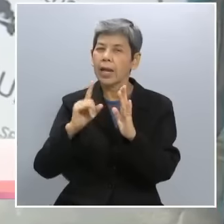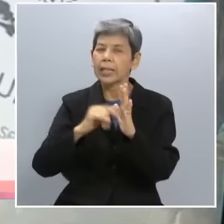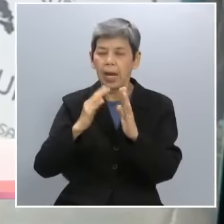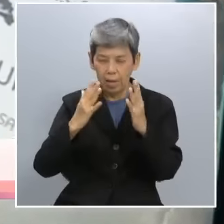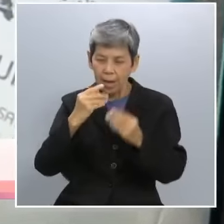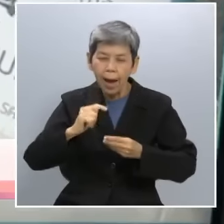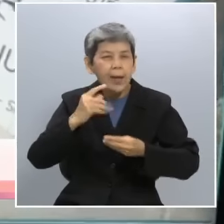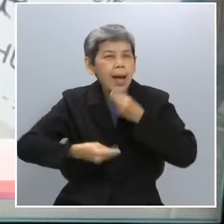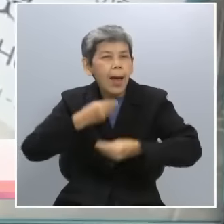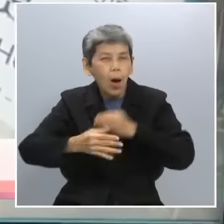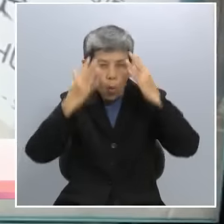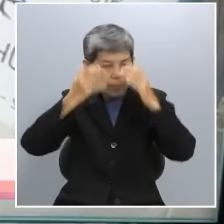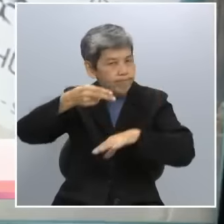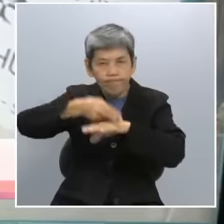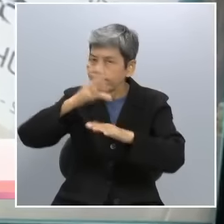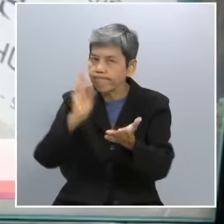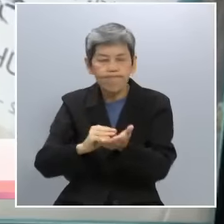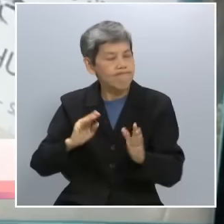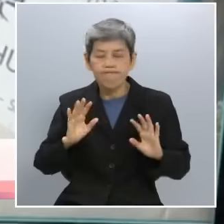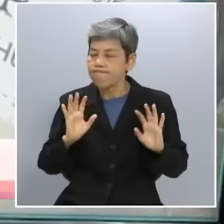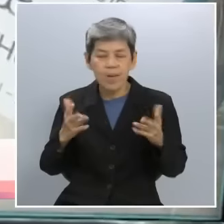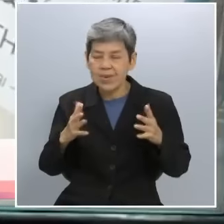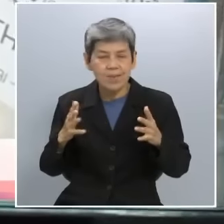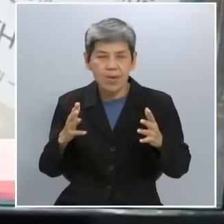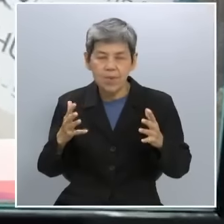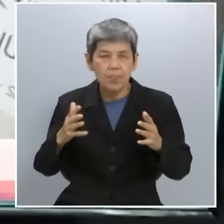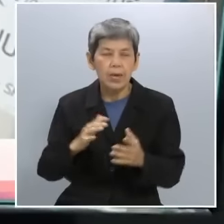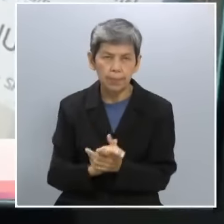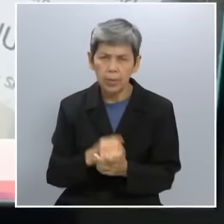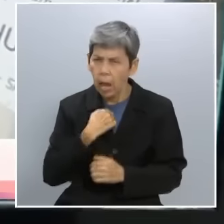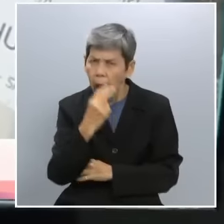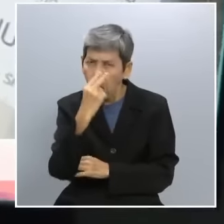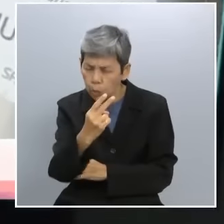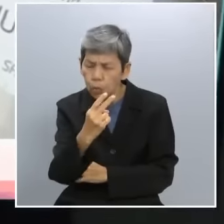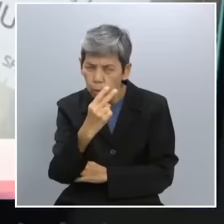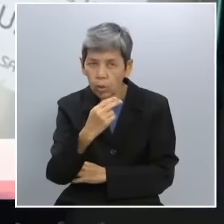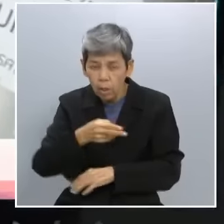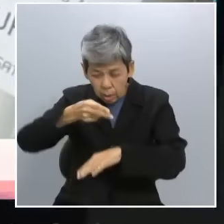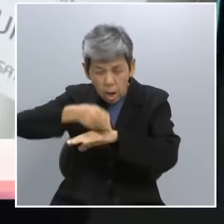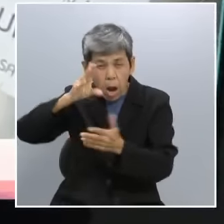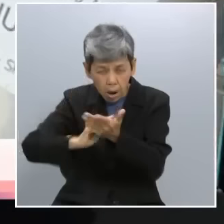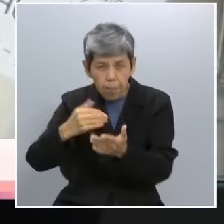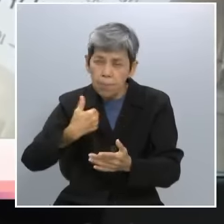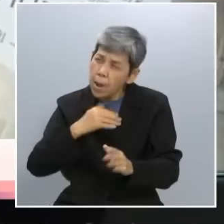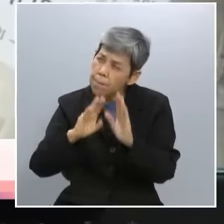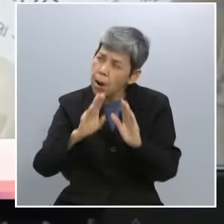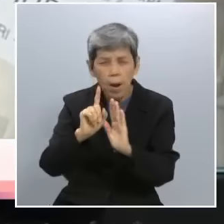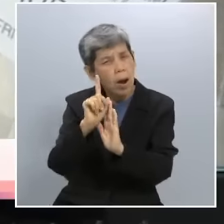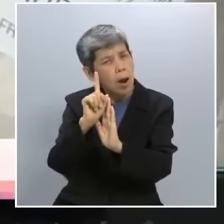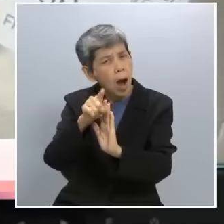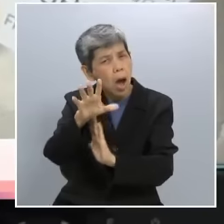หัวหินตรงนี้ไม่มีกล้องจรปิดของทางเทศบาลนะคะแต่สังเกตจากช่วงเวลาในกล้องวจรปิดก็ใช้เวลาประมาณ 5